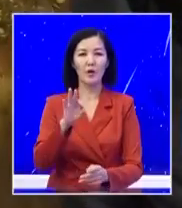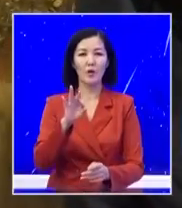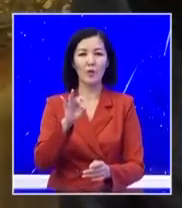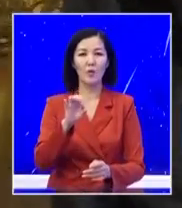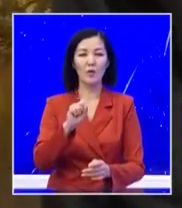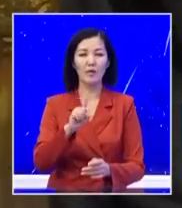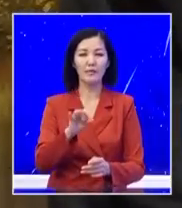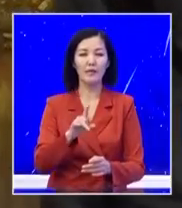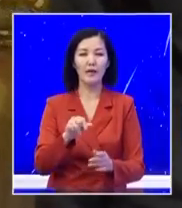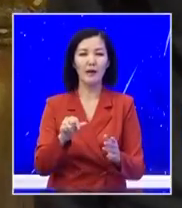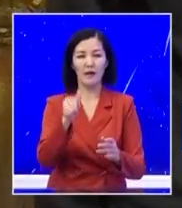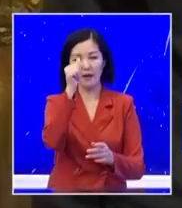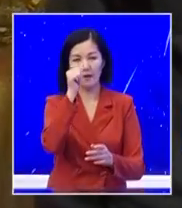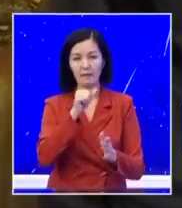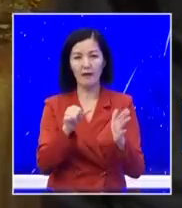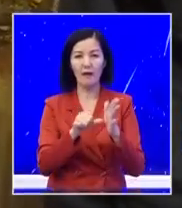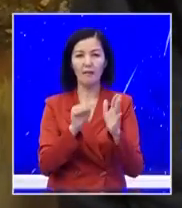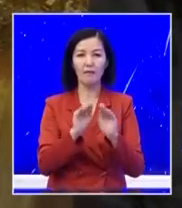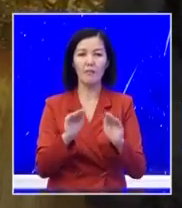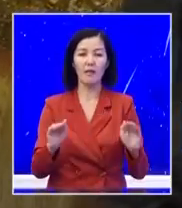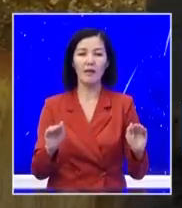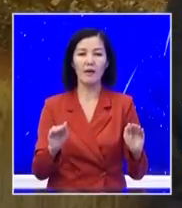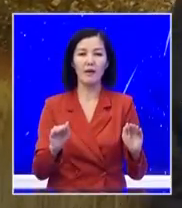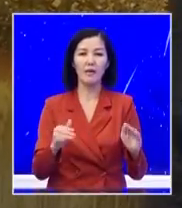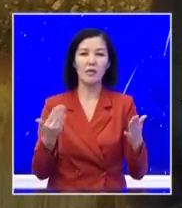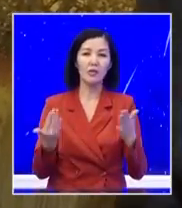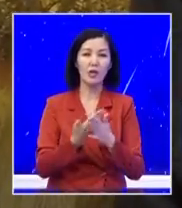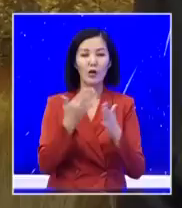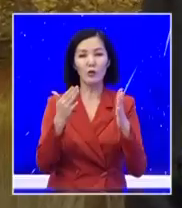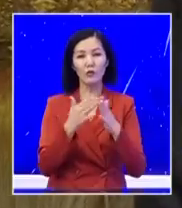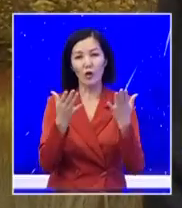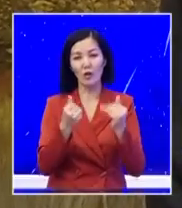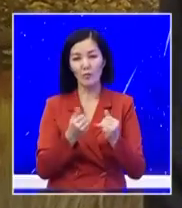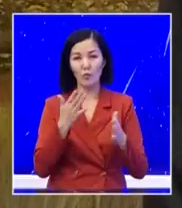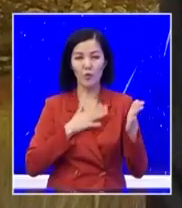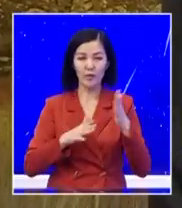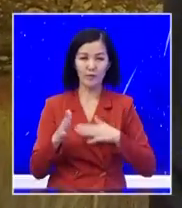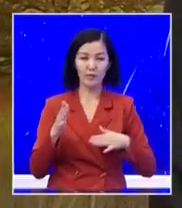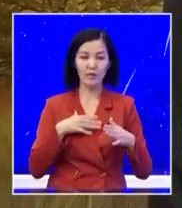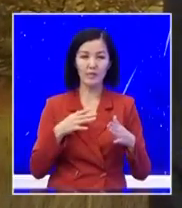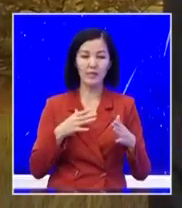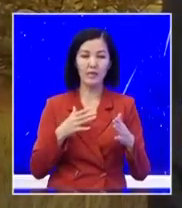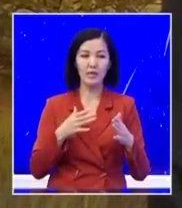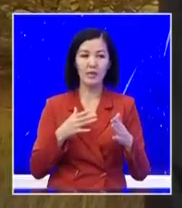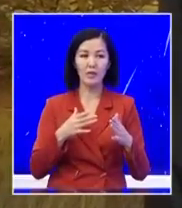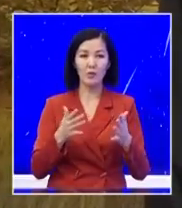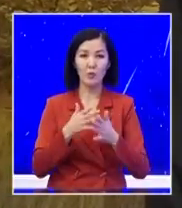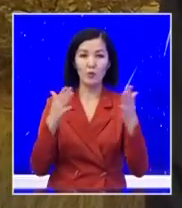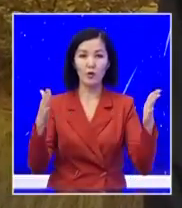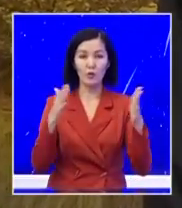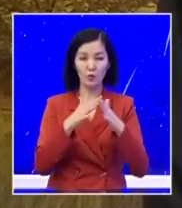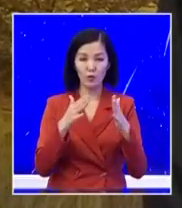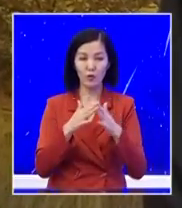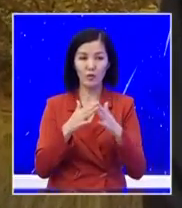Осы алты баланың нәсібі сіздерге, менде семьяларыңызда бұл үлкөнүй шаңырақтарыңыз бийик